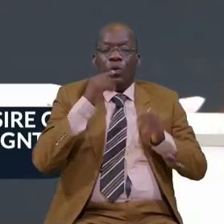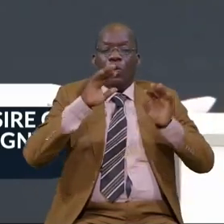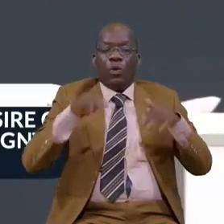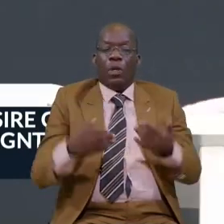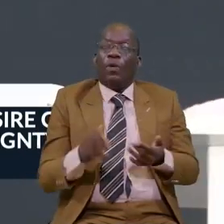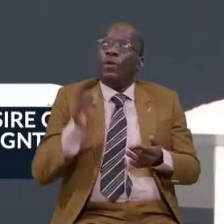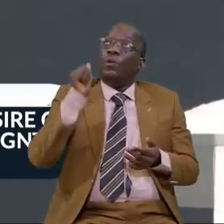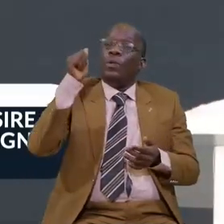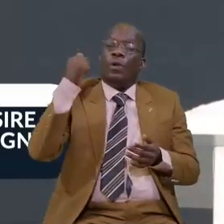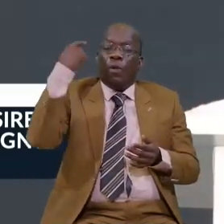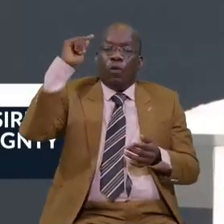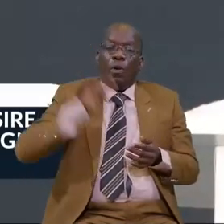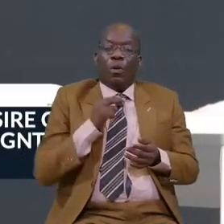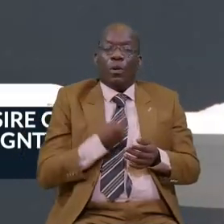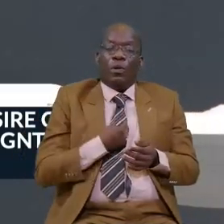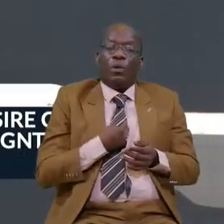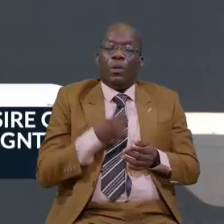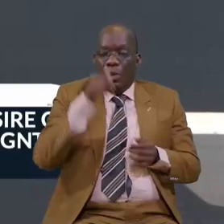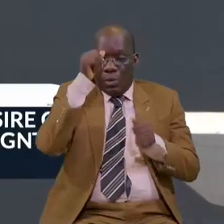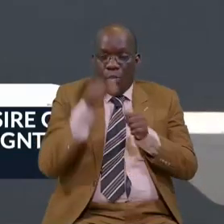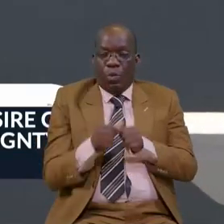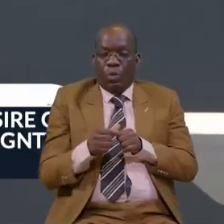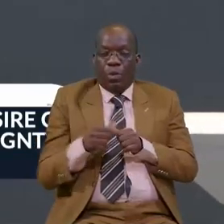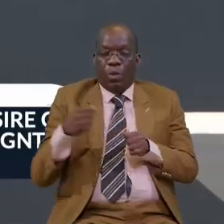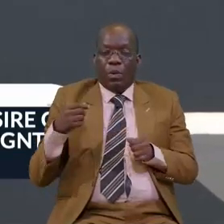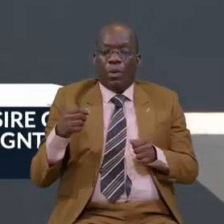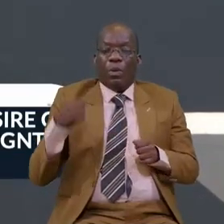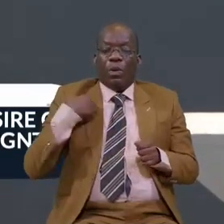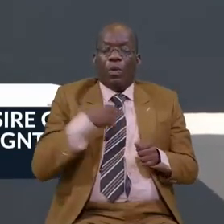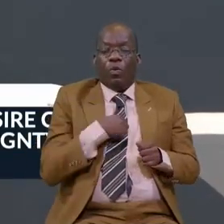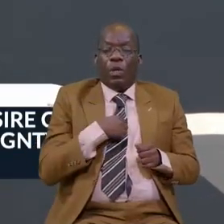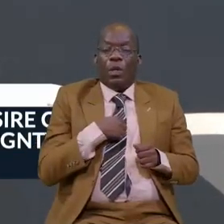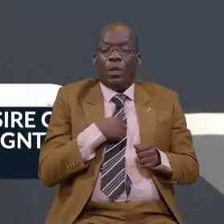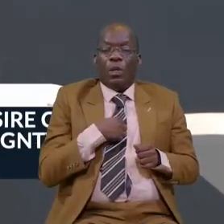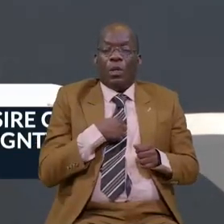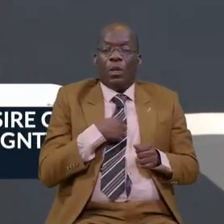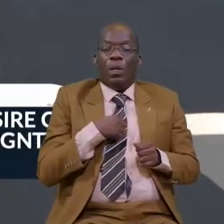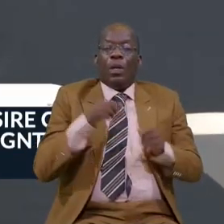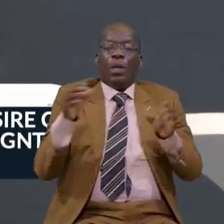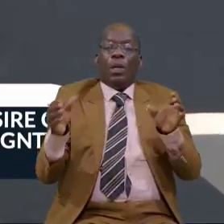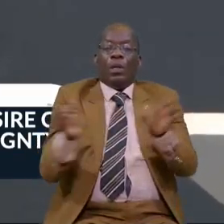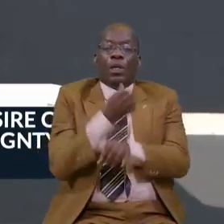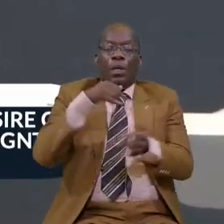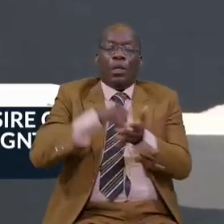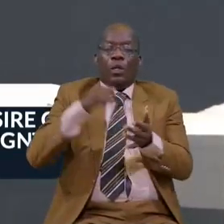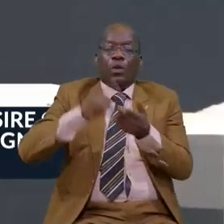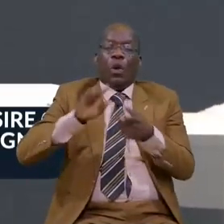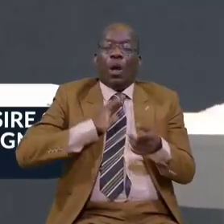Tite chapitre 2, 14, qui s'est donné lui-même pour nous. Rappelez-vous,